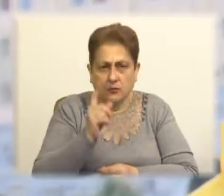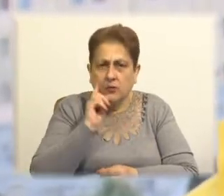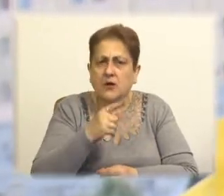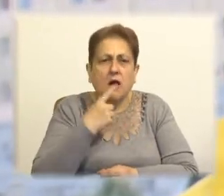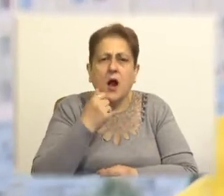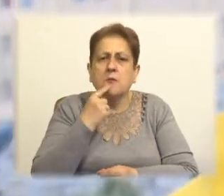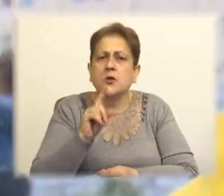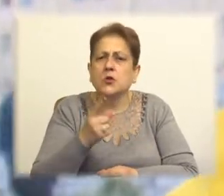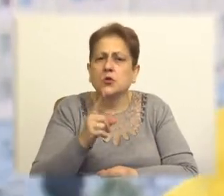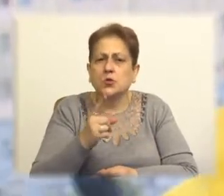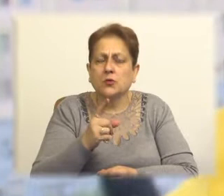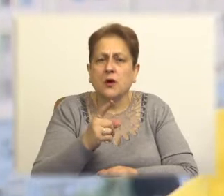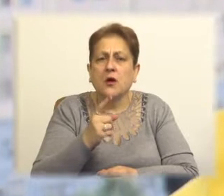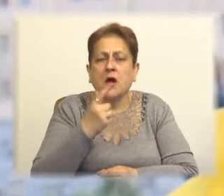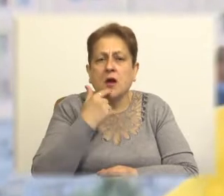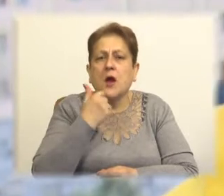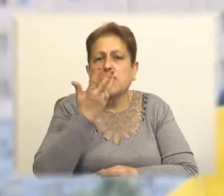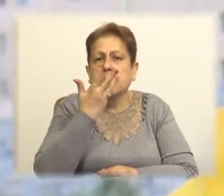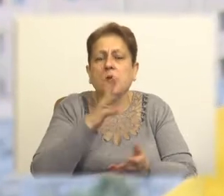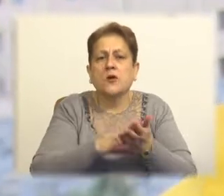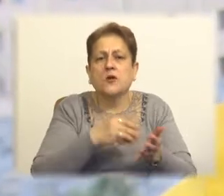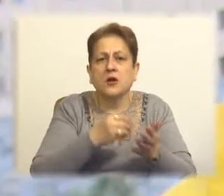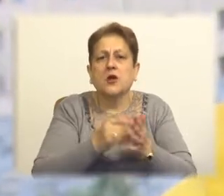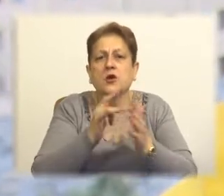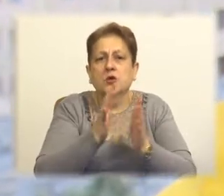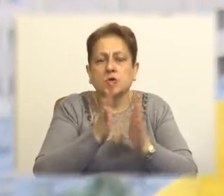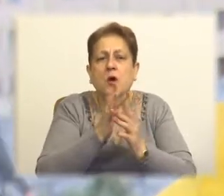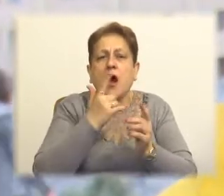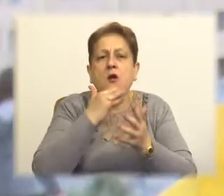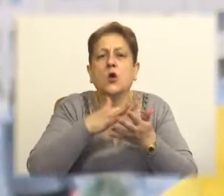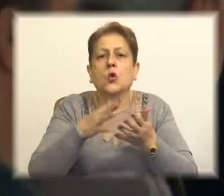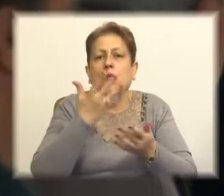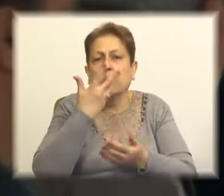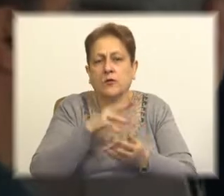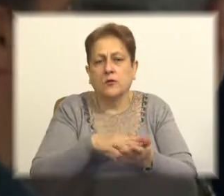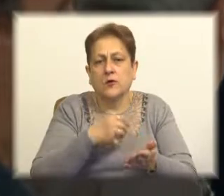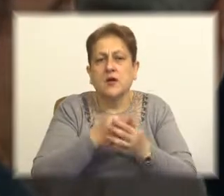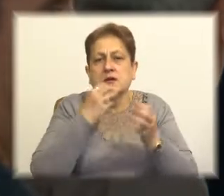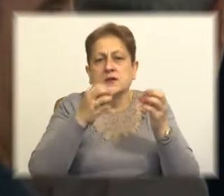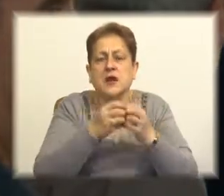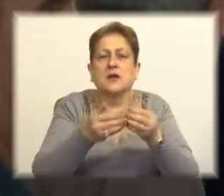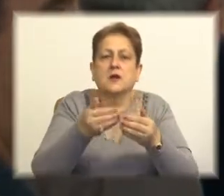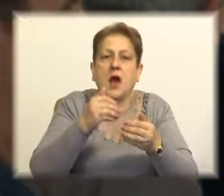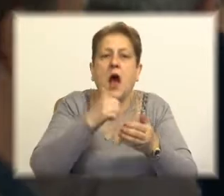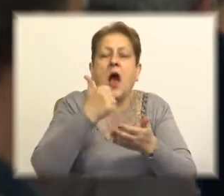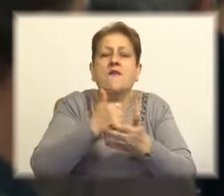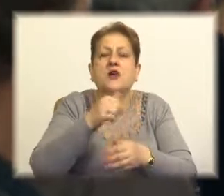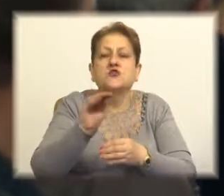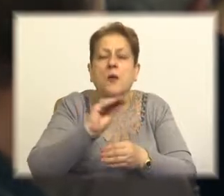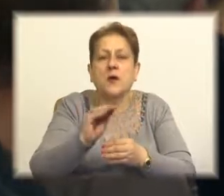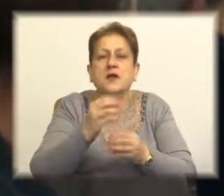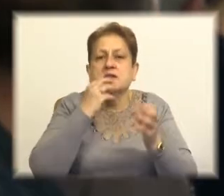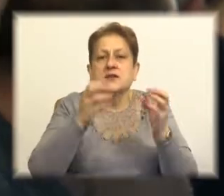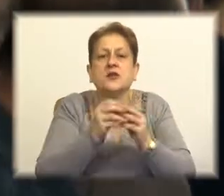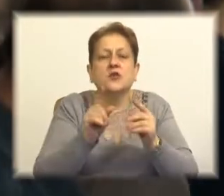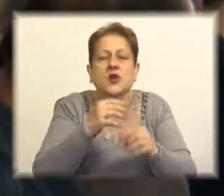գույնը ինչ է խորհրդանշում։ Կարմիր գույնը նշանակում է Հիսուս Քրիստոսի արյան գույնը։ Զատկին նախորդում է ավակ շաբաթը։ Զատկի հետ